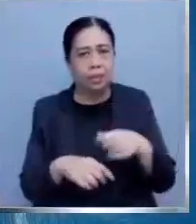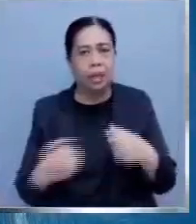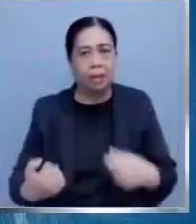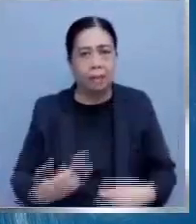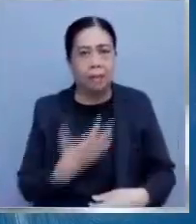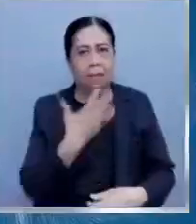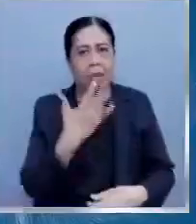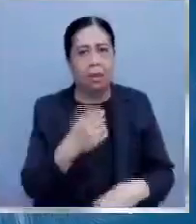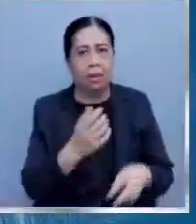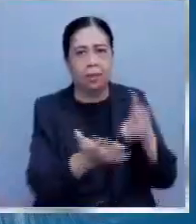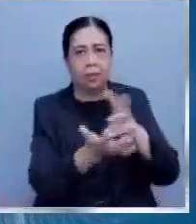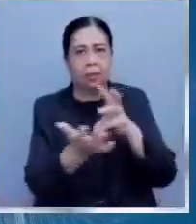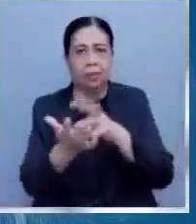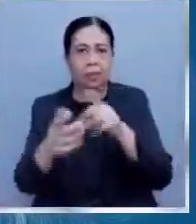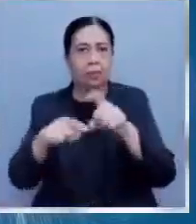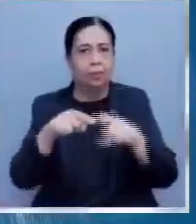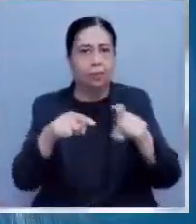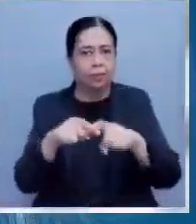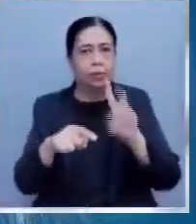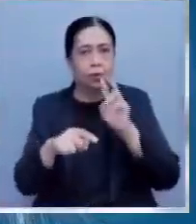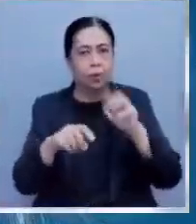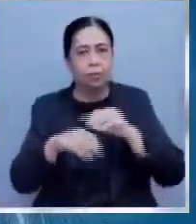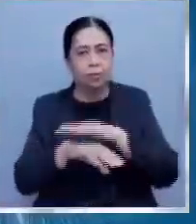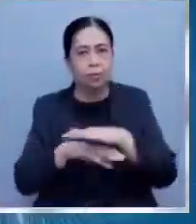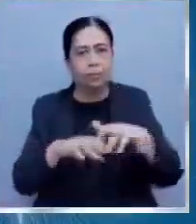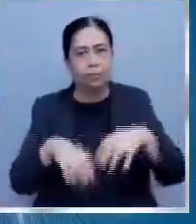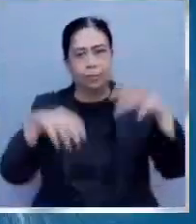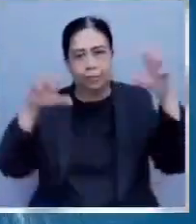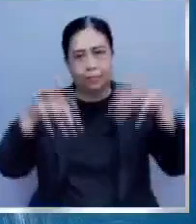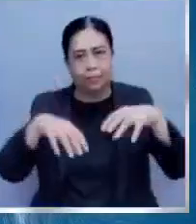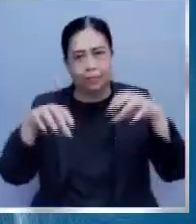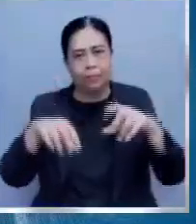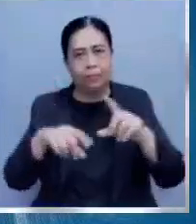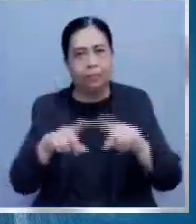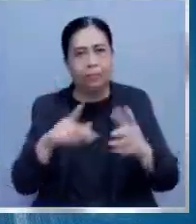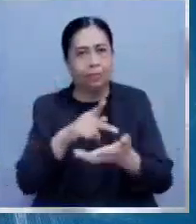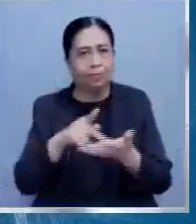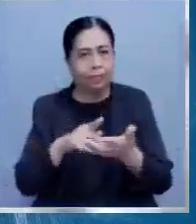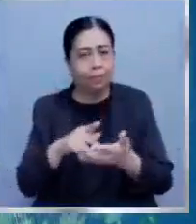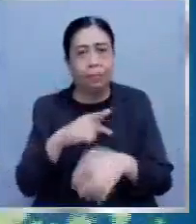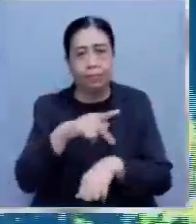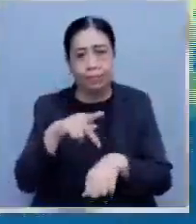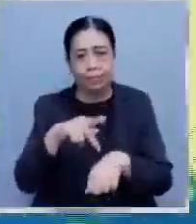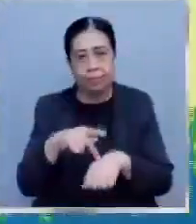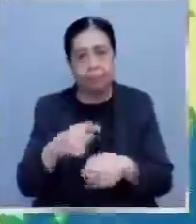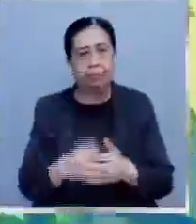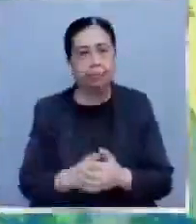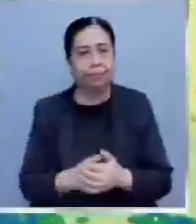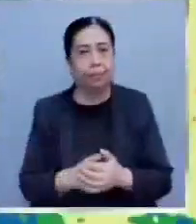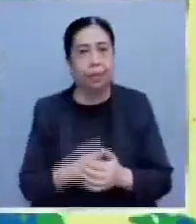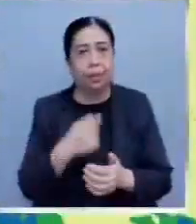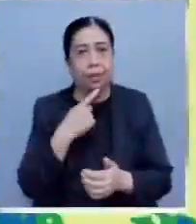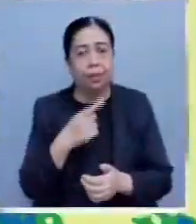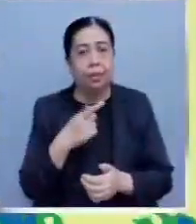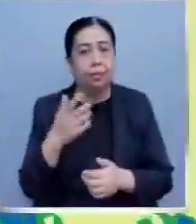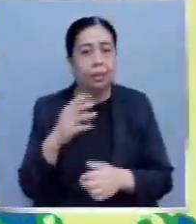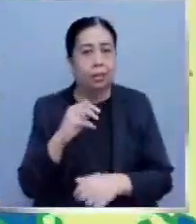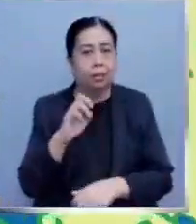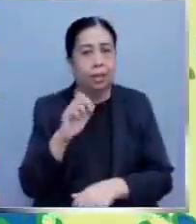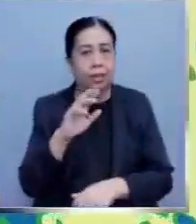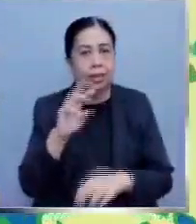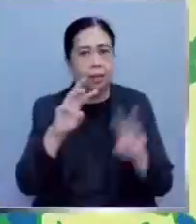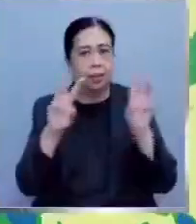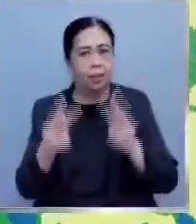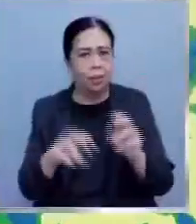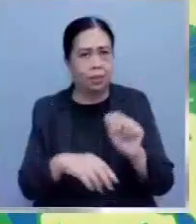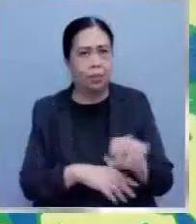localized thunderstorms ang magpapaulan sa ilang bahagi ho ng bansa. Base naman sa datos ng Metro Weather, umaga pa lang may tsansa na ng